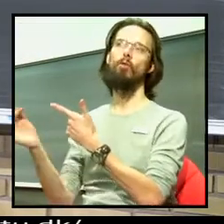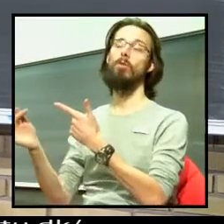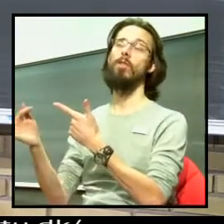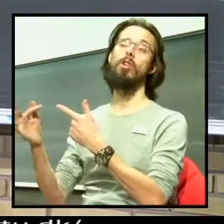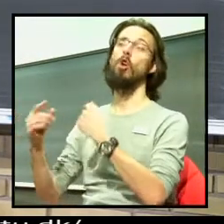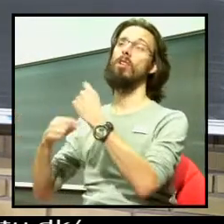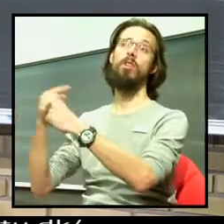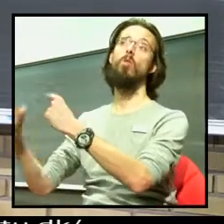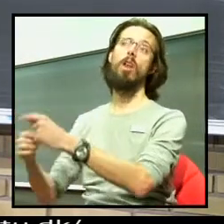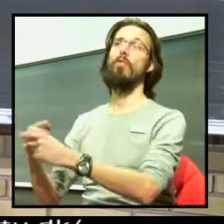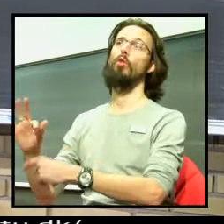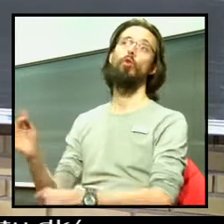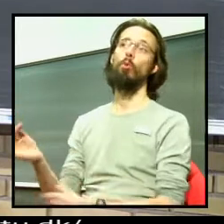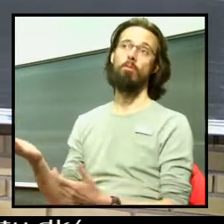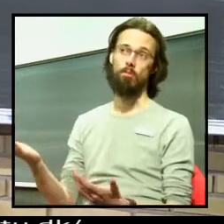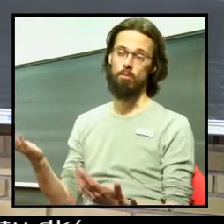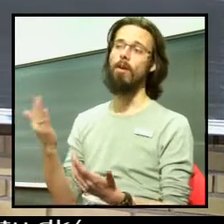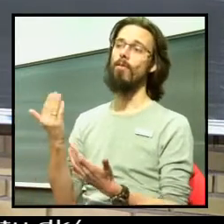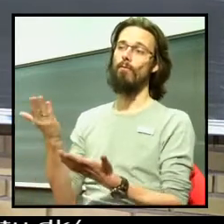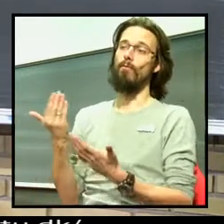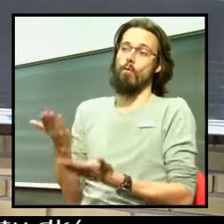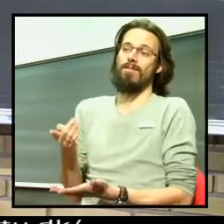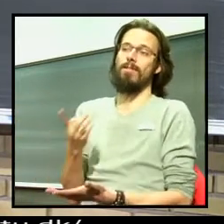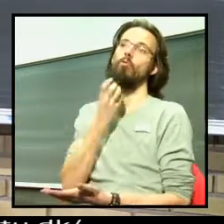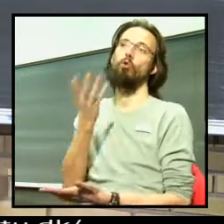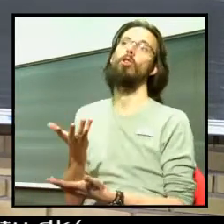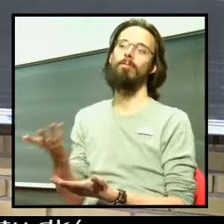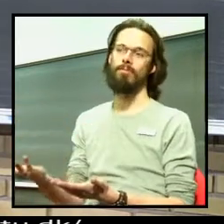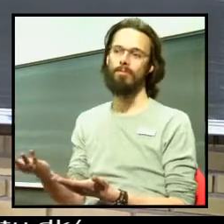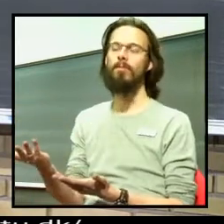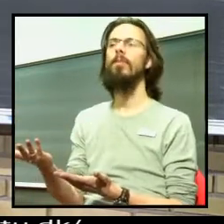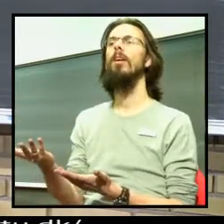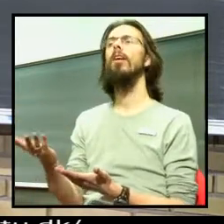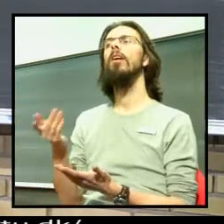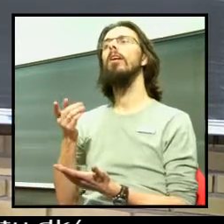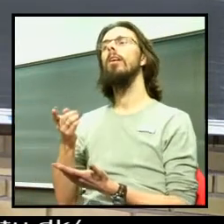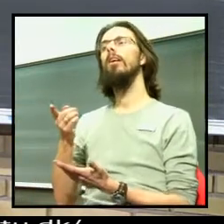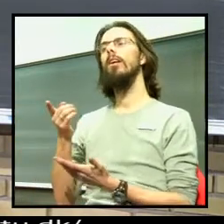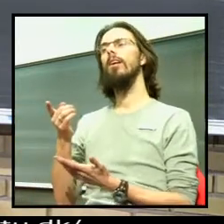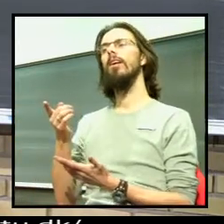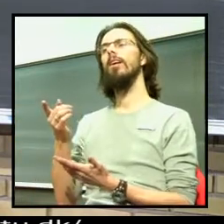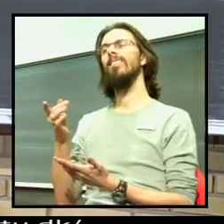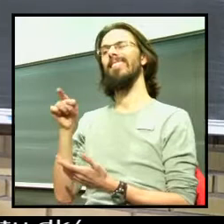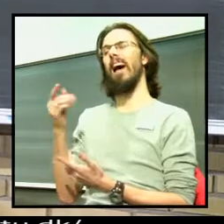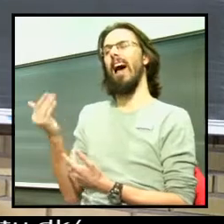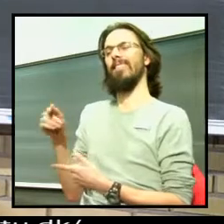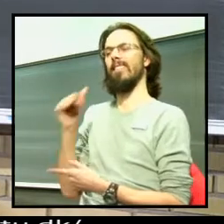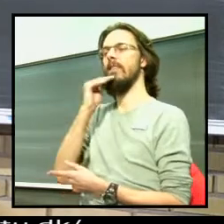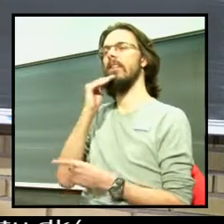funktion. Så har man det her udtryk. Så har man det, der hedder en, som man kalder en venstre side på denne